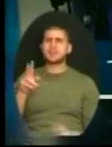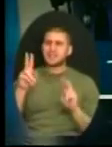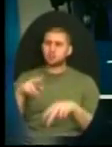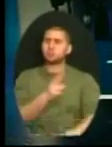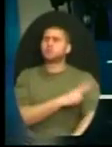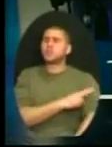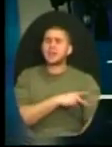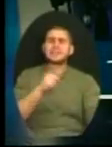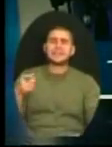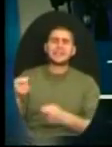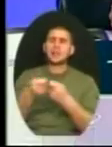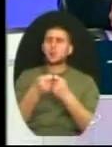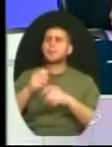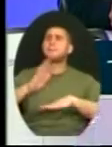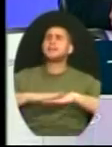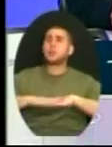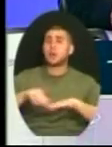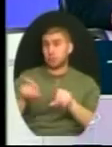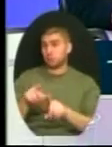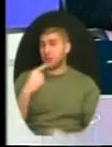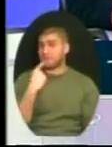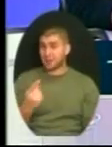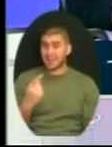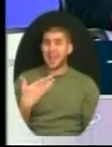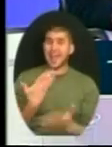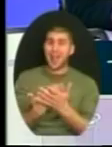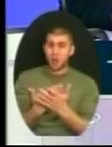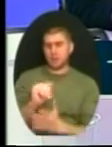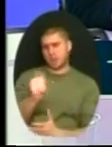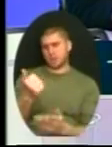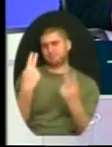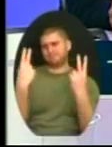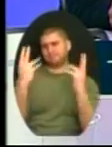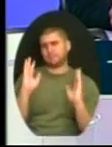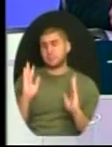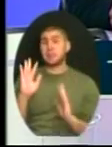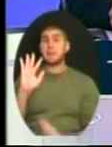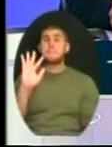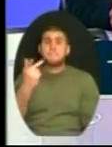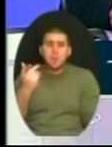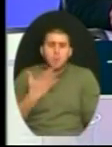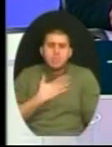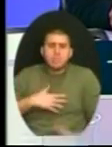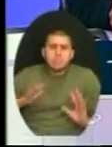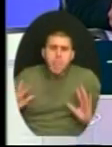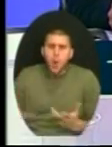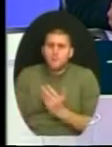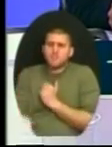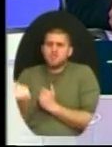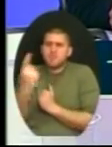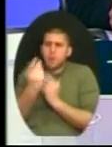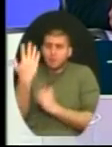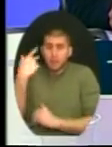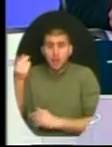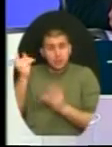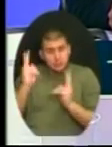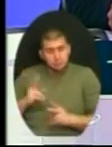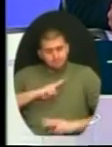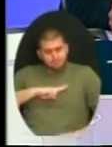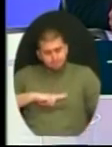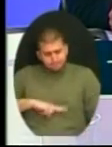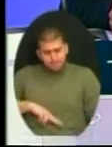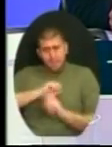יש משטרה, זה גוף מקצועי. כמו שאתה אומר, הראיות זה הדבר הכי חזק. מה בער לו לעשות את זה שבוע לפני? היה יוצא גדול,